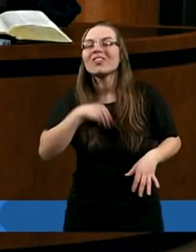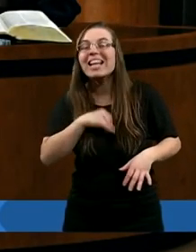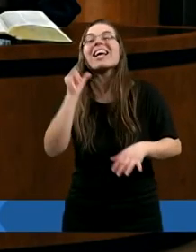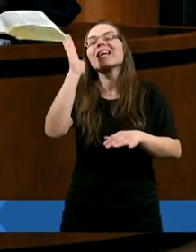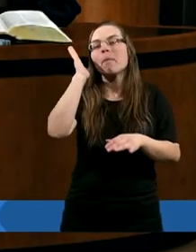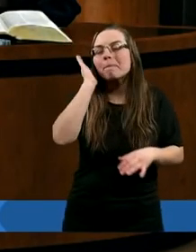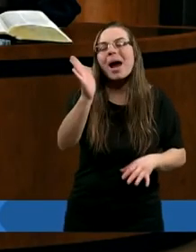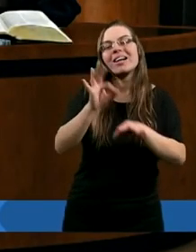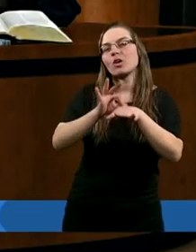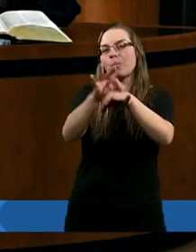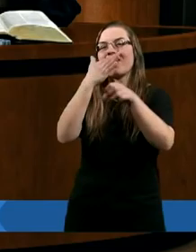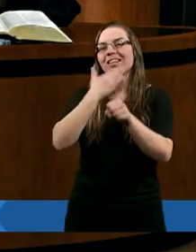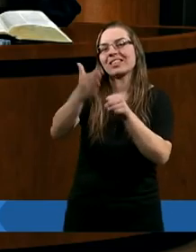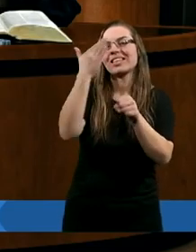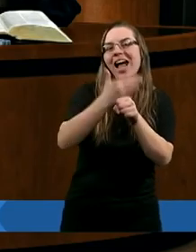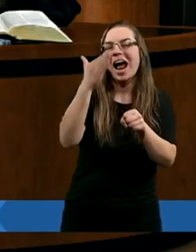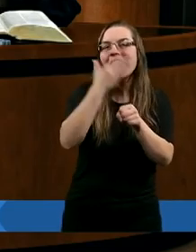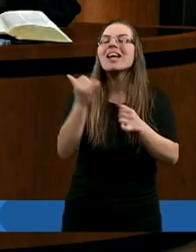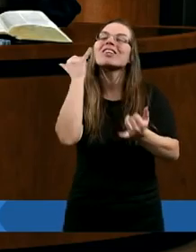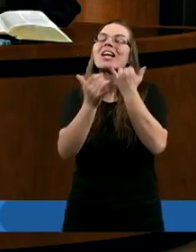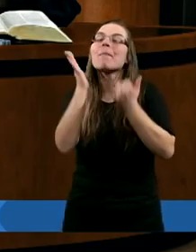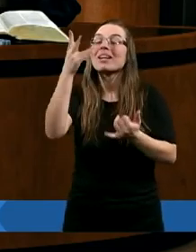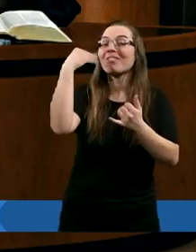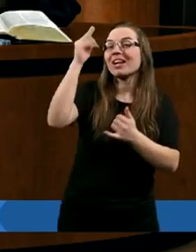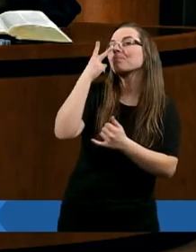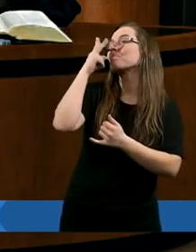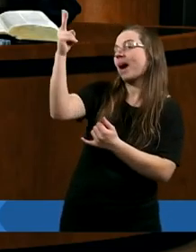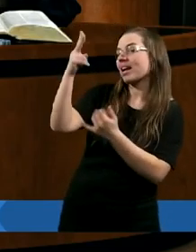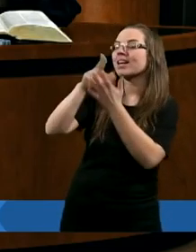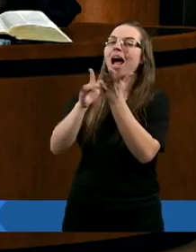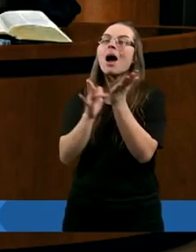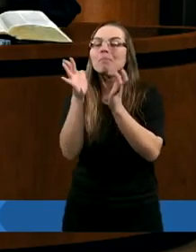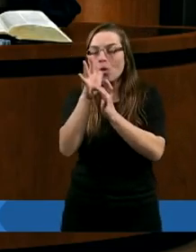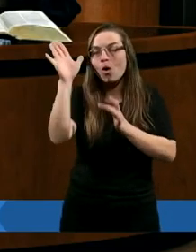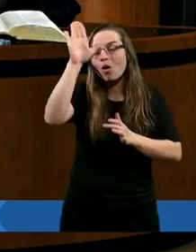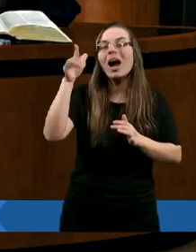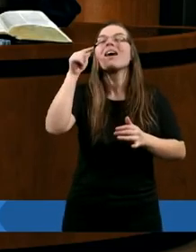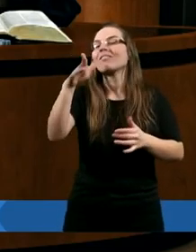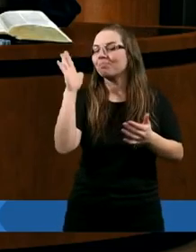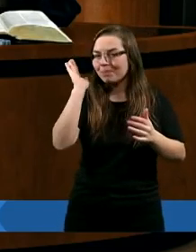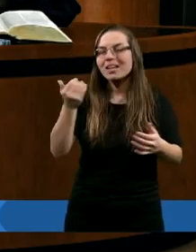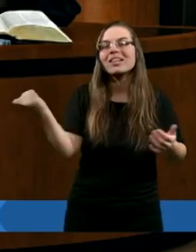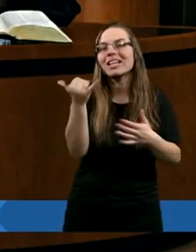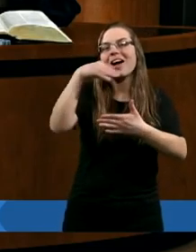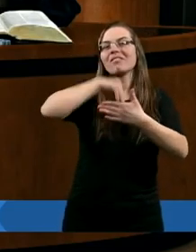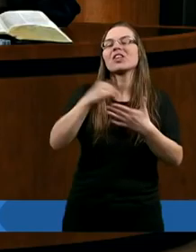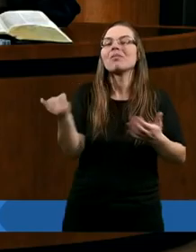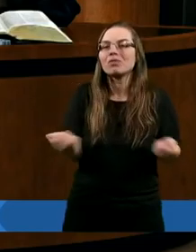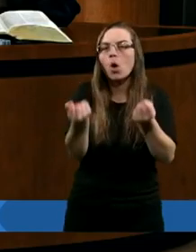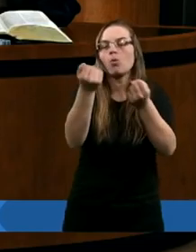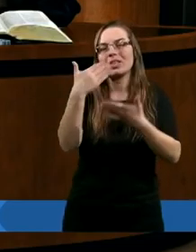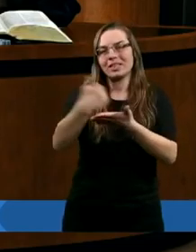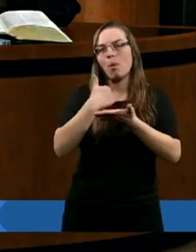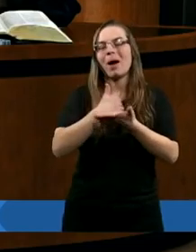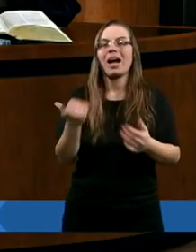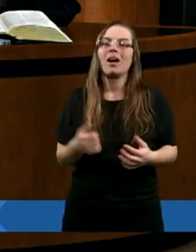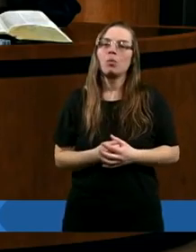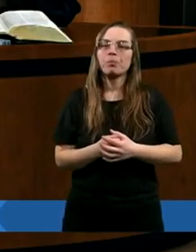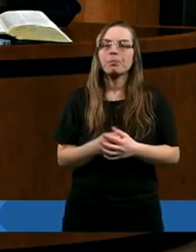będzie prowadził dalej. Jeśli będziemy więcej patrzyli na Niego, ten proces będzie przebiegał znacznie szybciej.